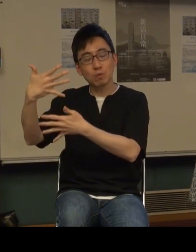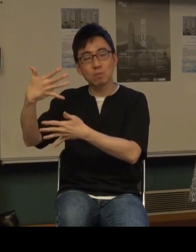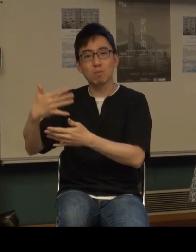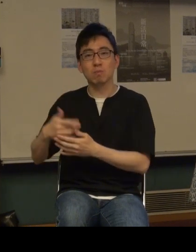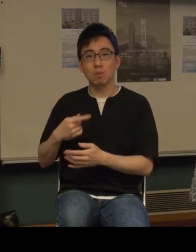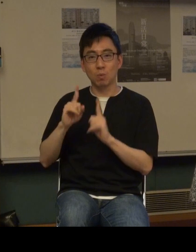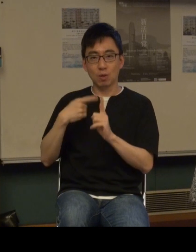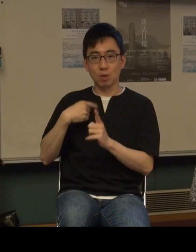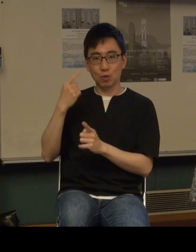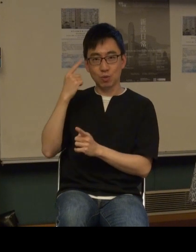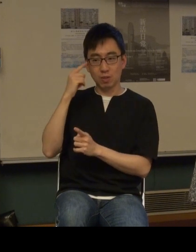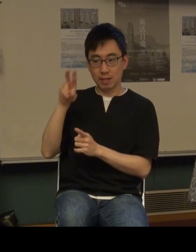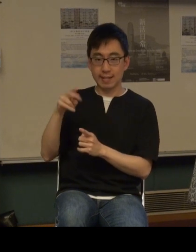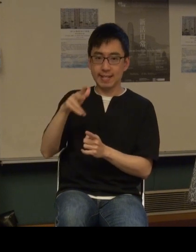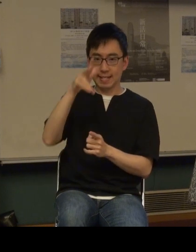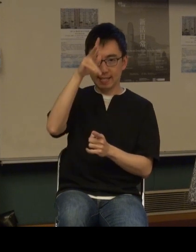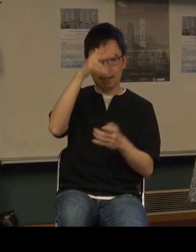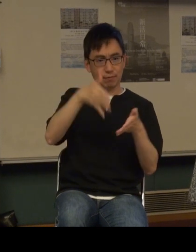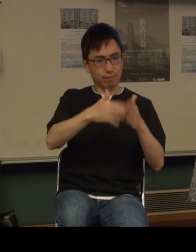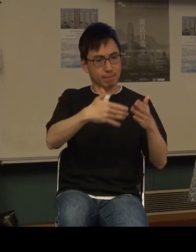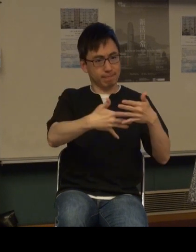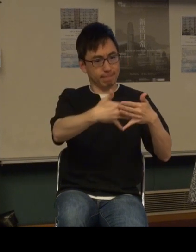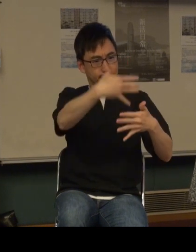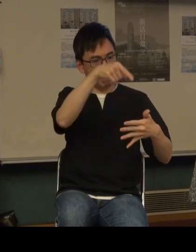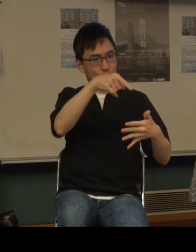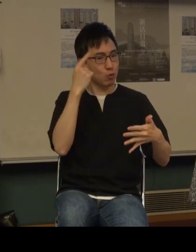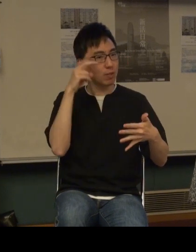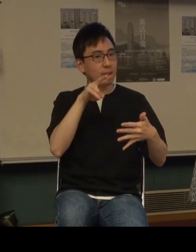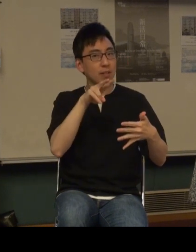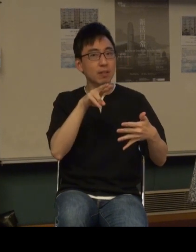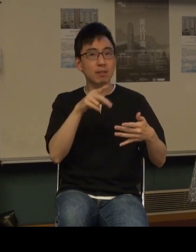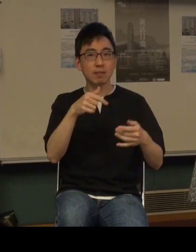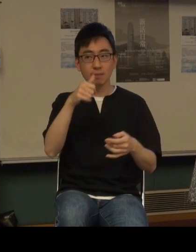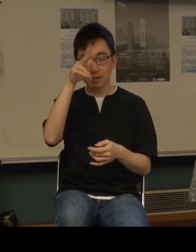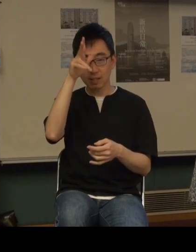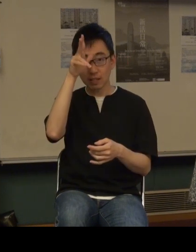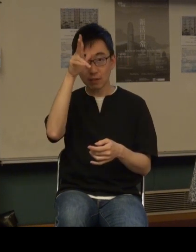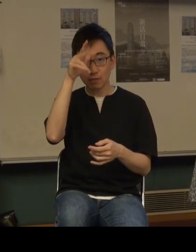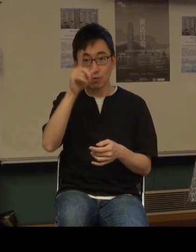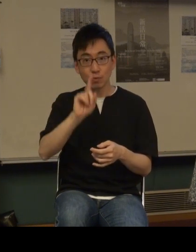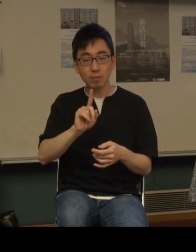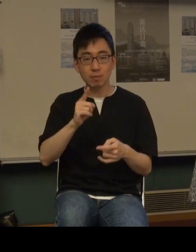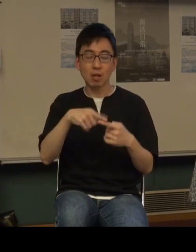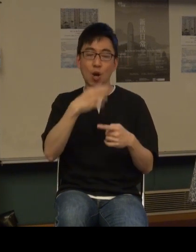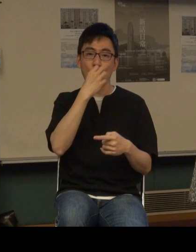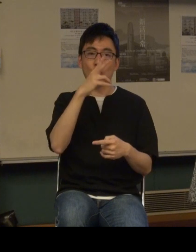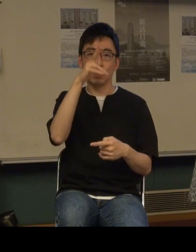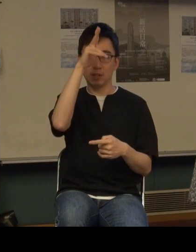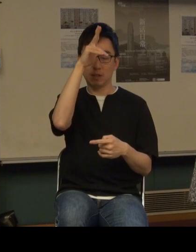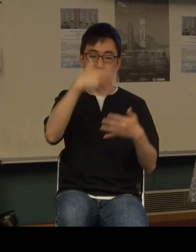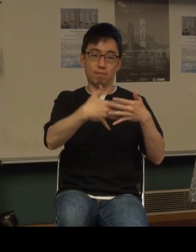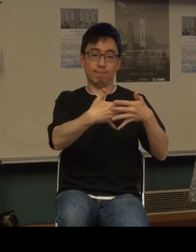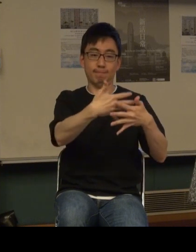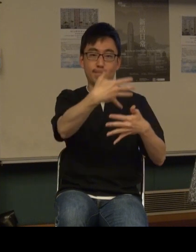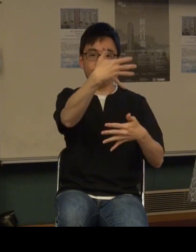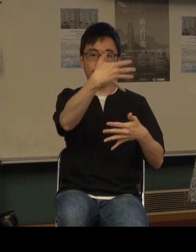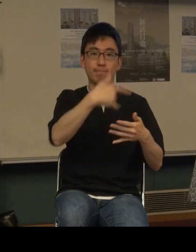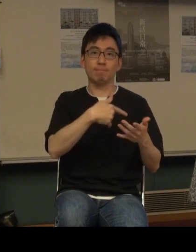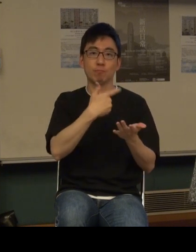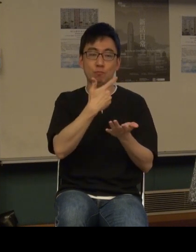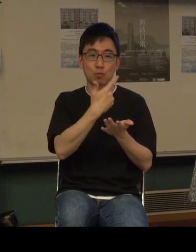些呢政府建起的建築物。政府是香港政府呢起的建築物呢，主要